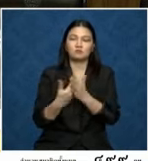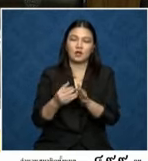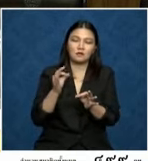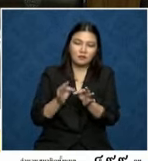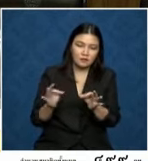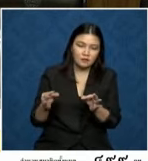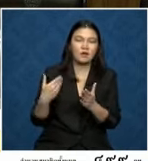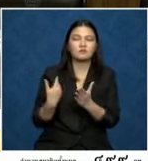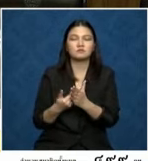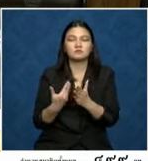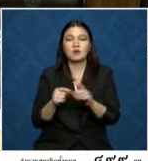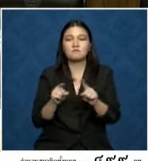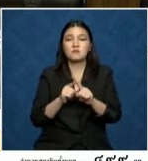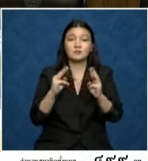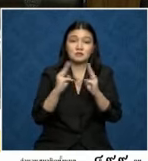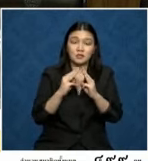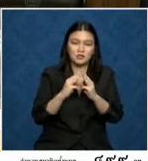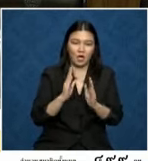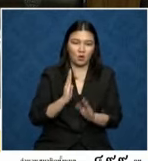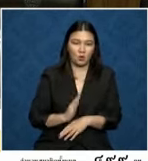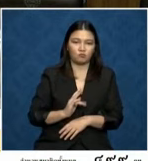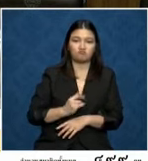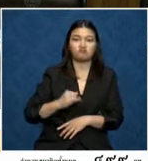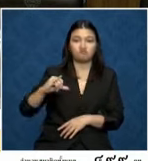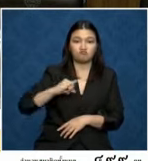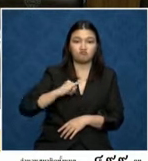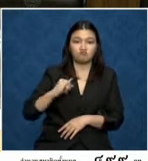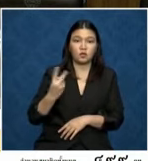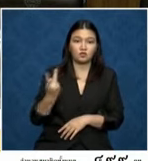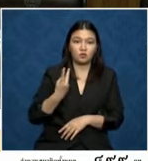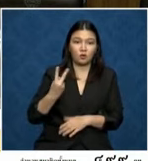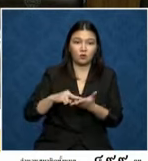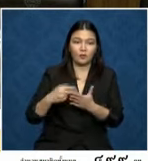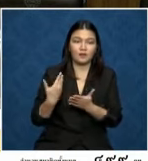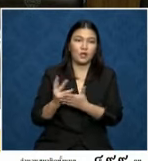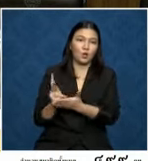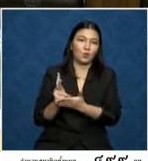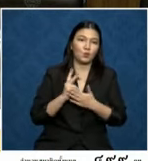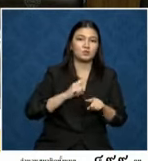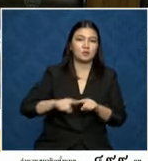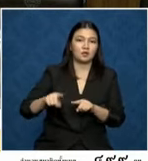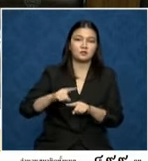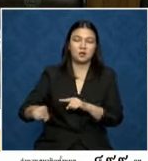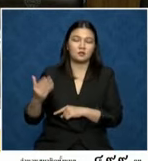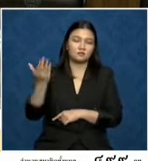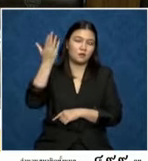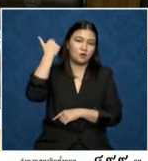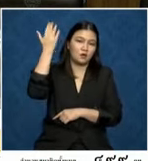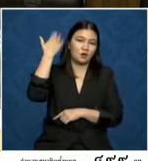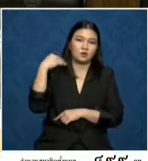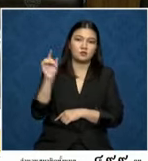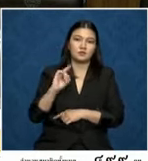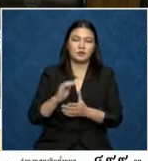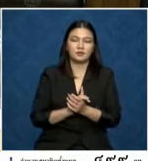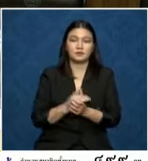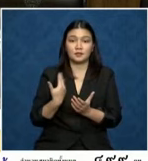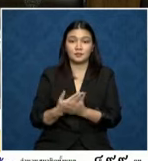คคลในการที่จะมีการ เรียกว่ากู้ยืมเงินต่างๆนะครับซึ่งในอดีตที่ผ่านมาเนี่ยการ